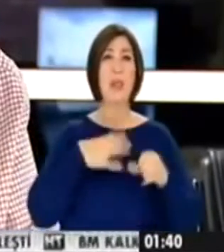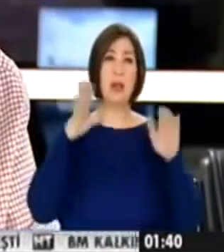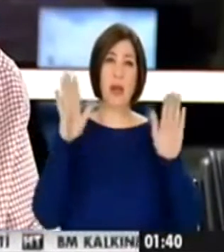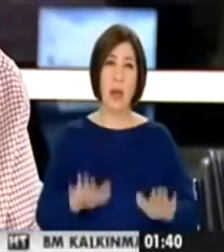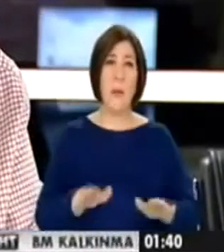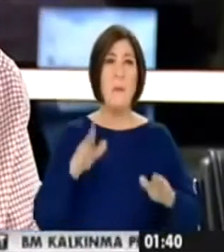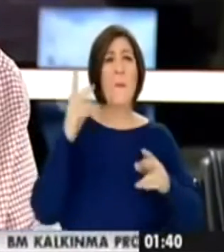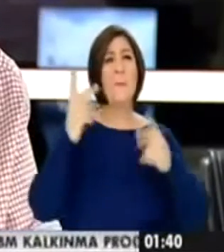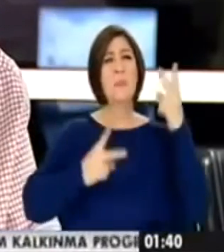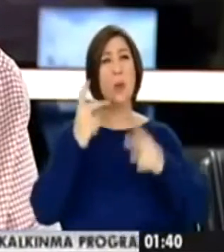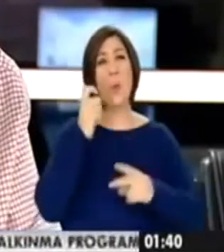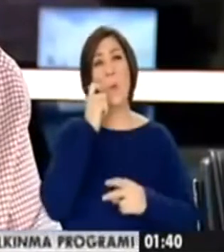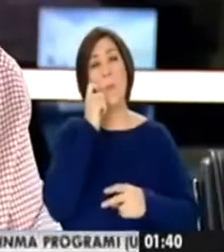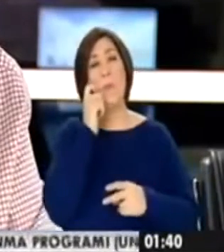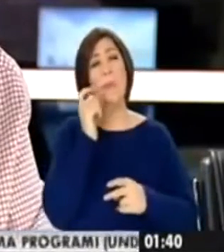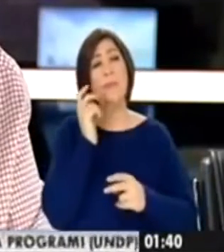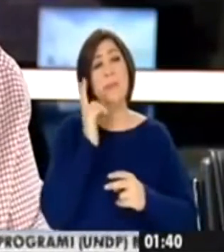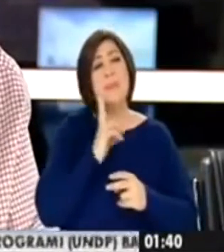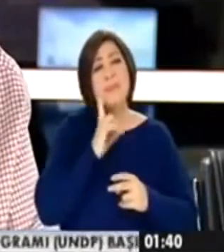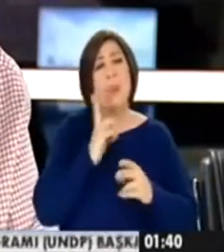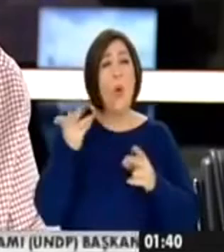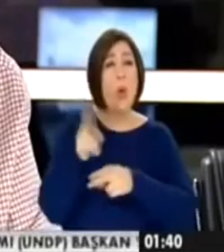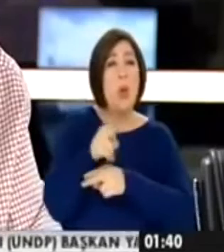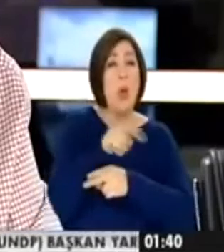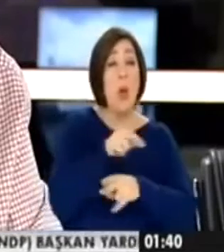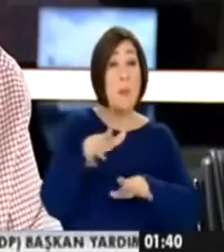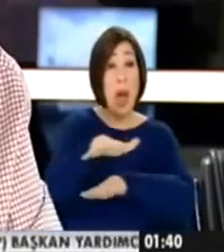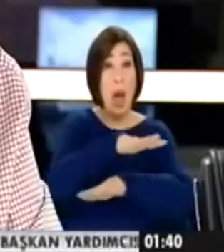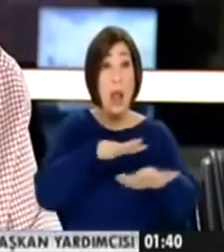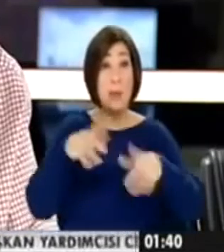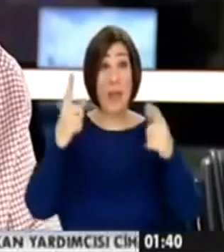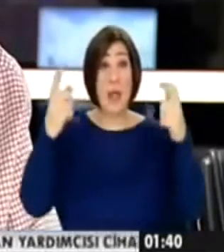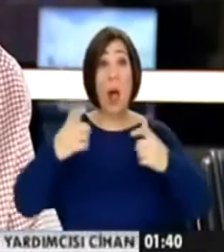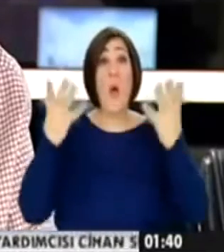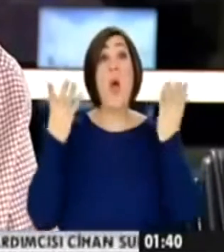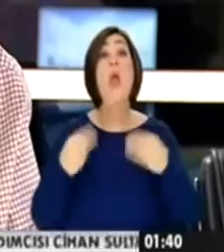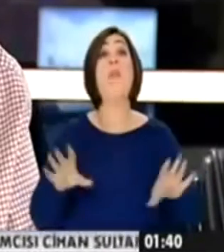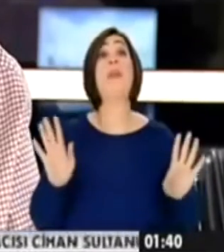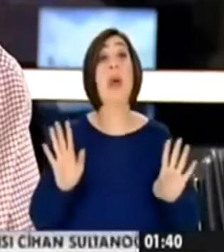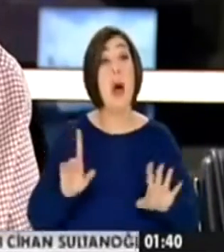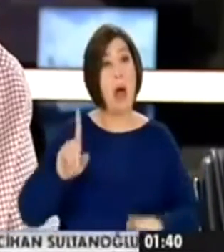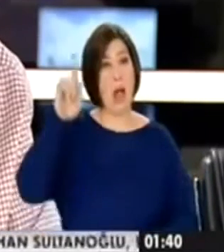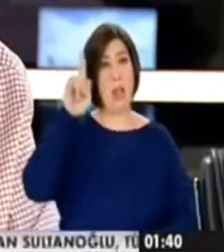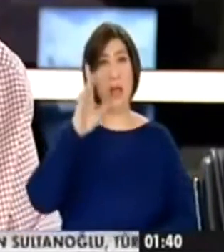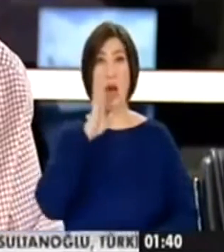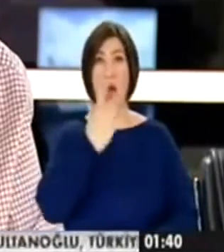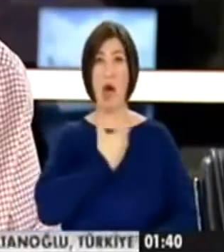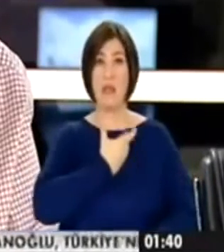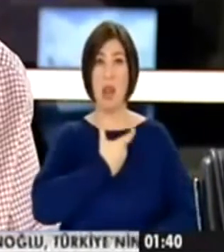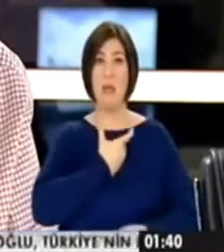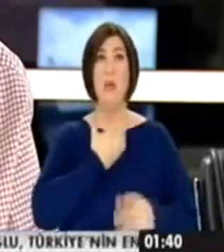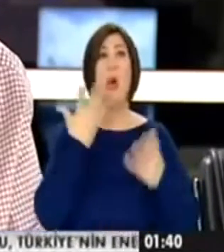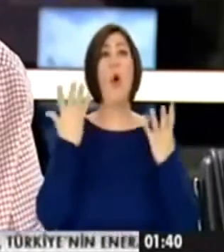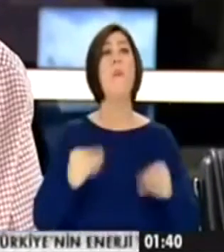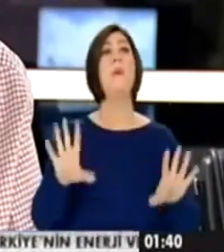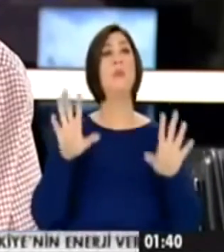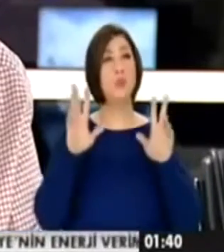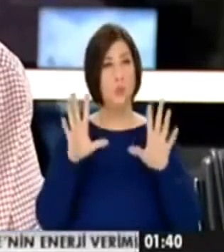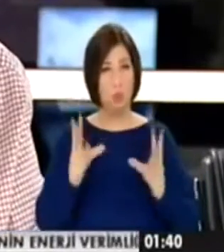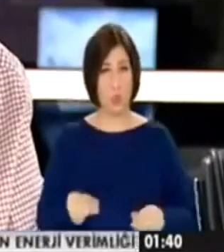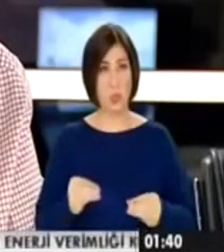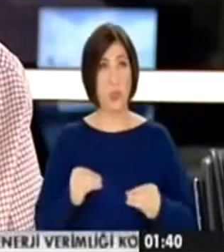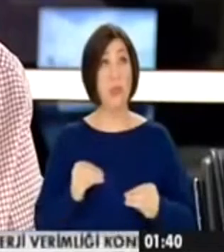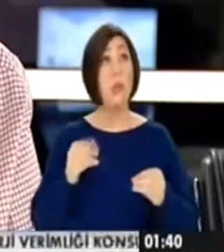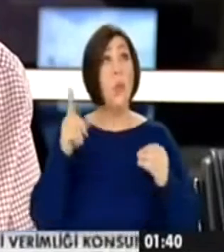birçok masumsa ölüyor. Eğer ki bir ahiret gibi bir yer olmazsa Allah'ın adaleti tecelli etmemiş olur. Ha, o